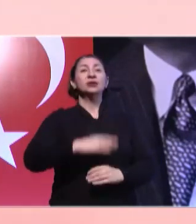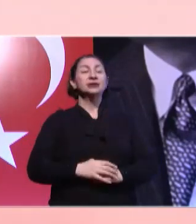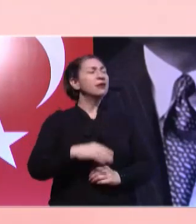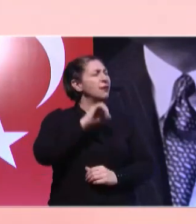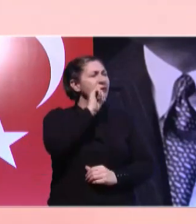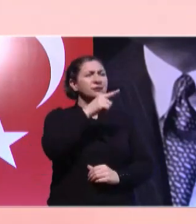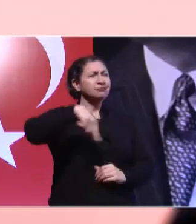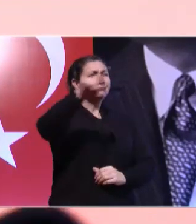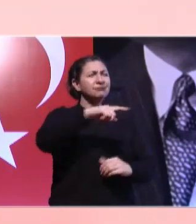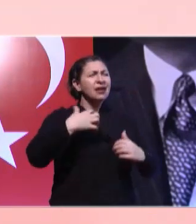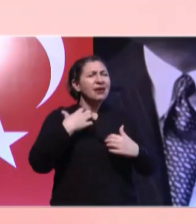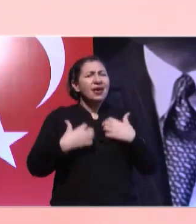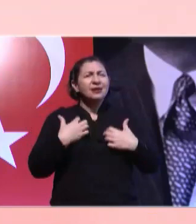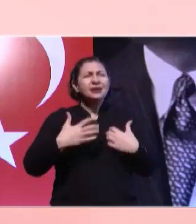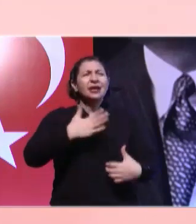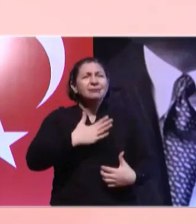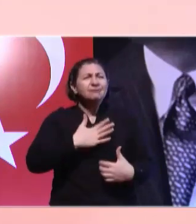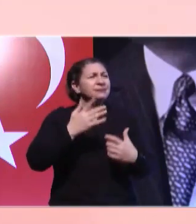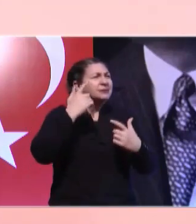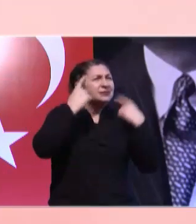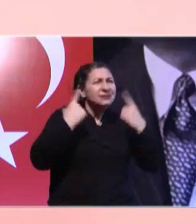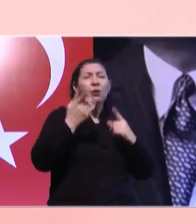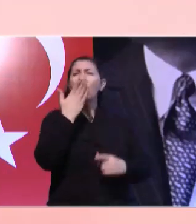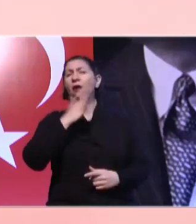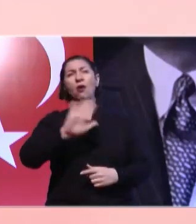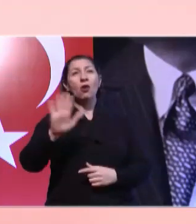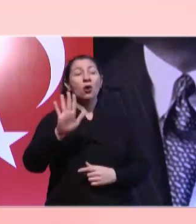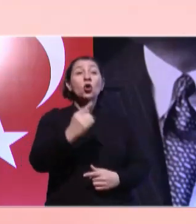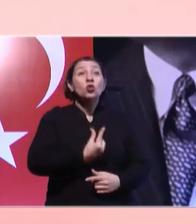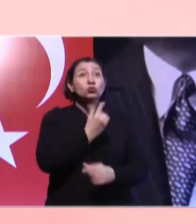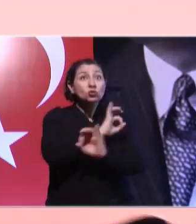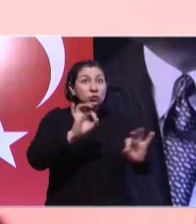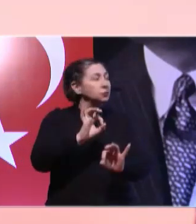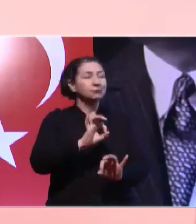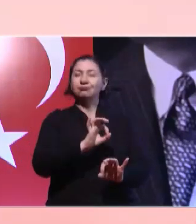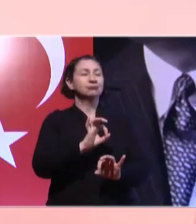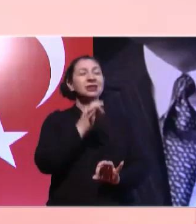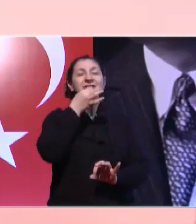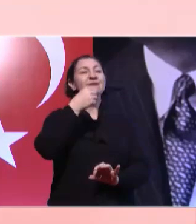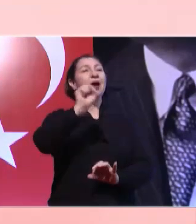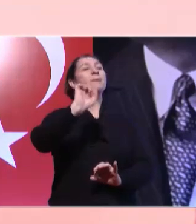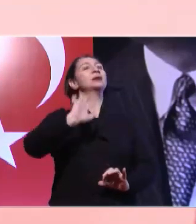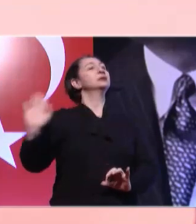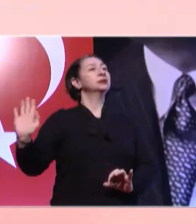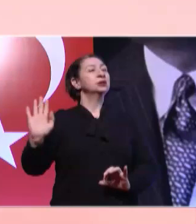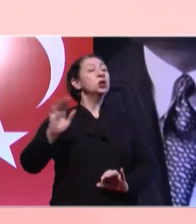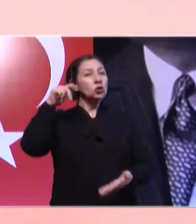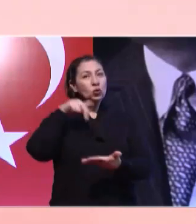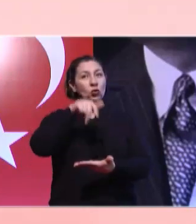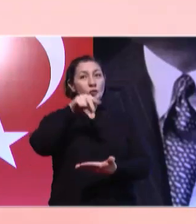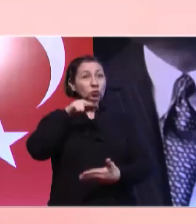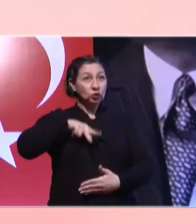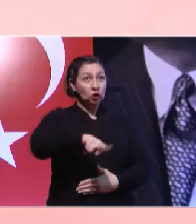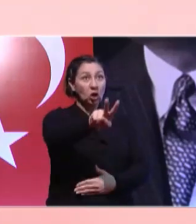Hiç kimsenin endişesi olmasın, hiç kimse umutsuzluğa ve karamsarlığa kapılmasın. Yürüdüğümüz